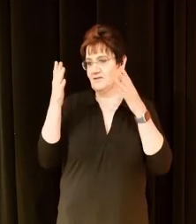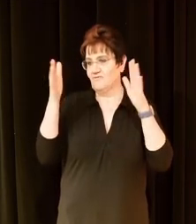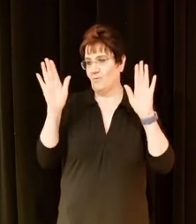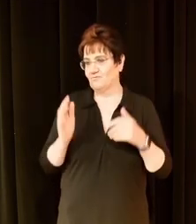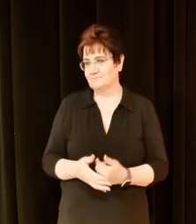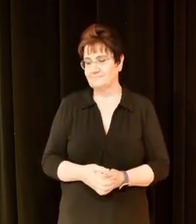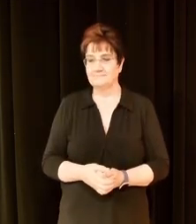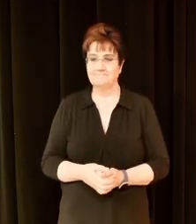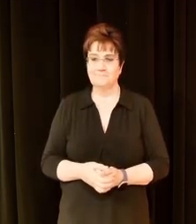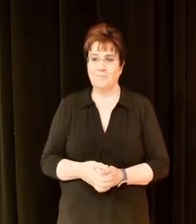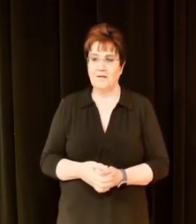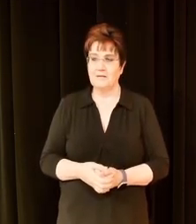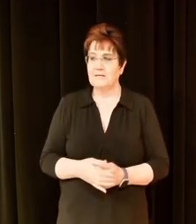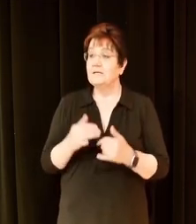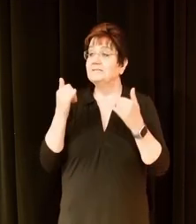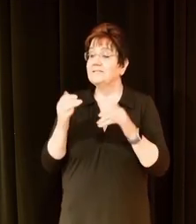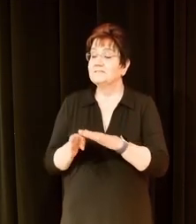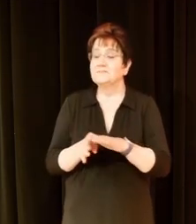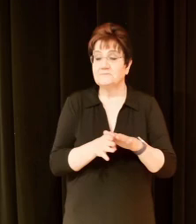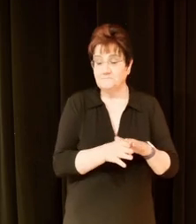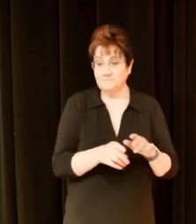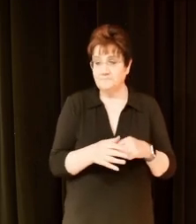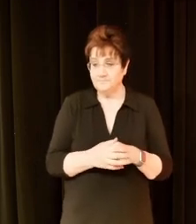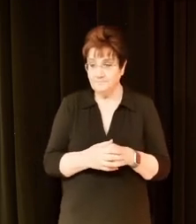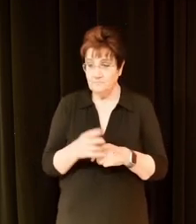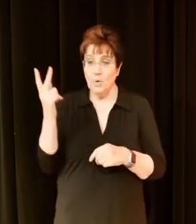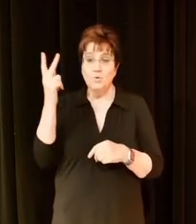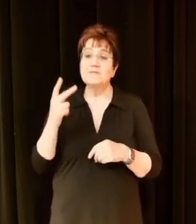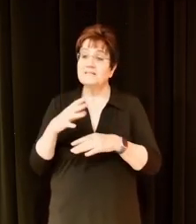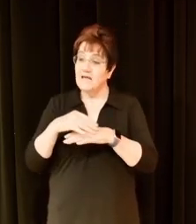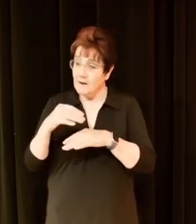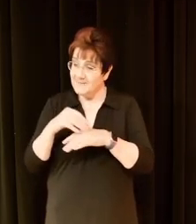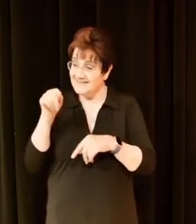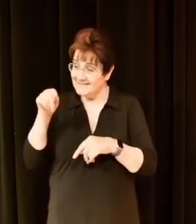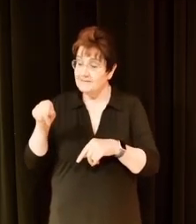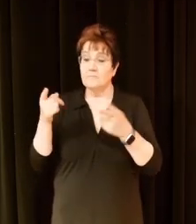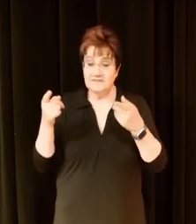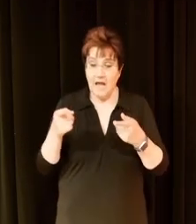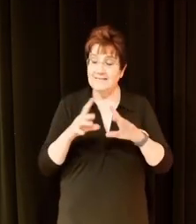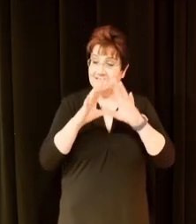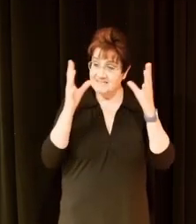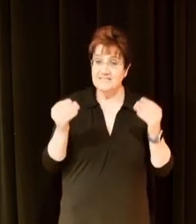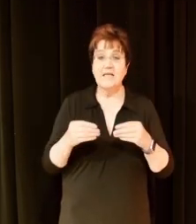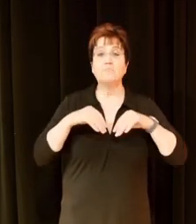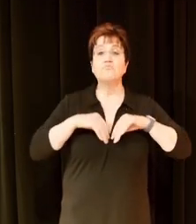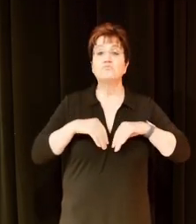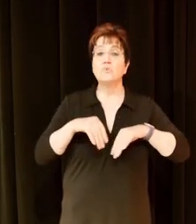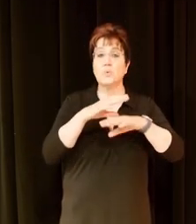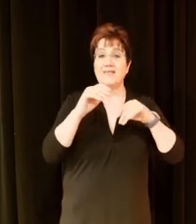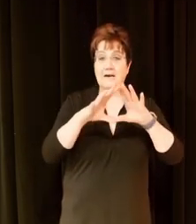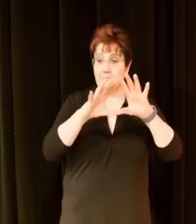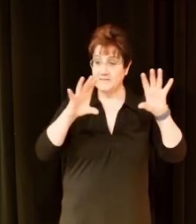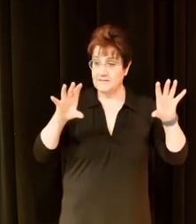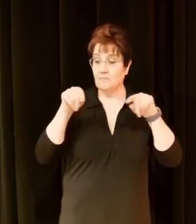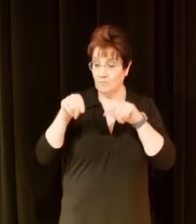Jetzt komme ich in die psychotherapeutische Ecke, also die künstlerischen Therapien sind eine Form der Psychotherapie und einer, der uns da sehr beschäftigt, ist der